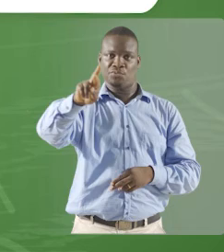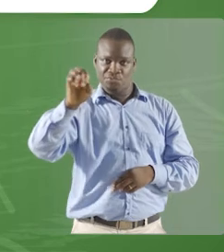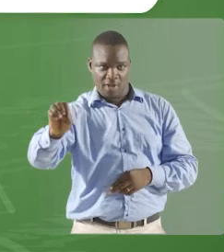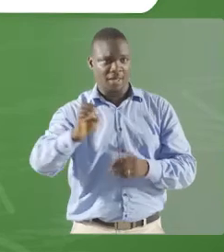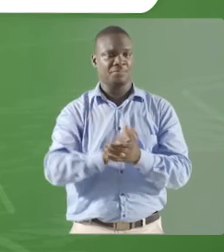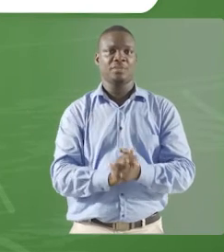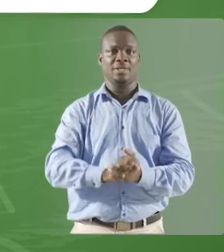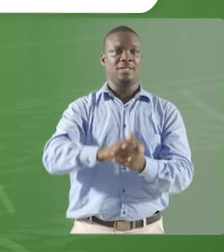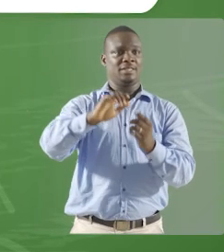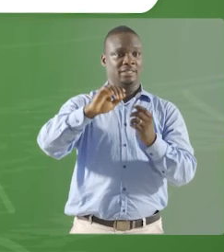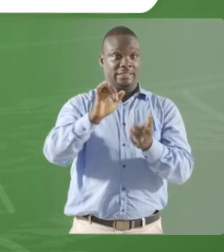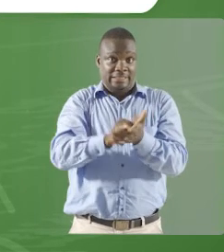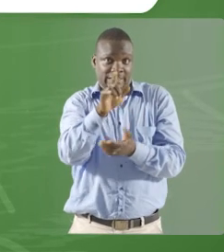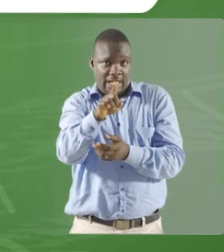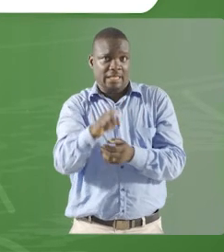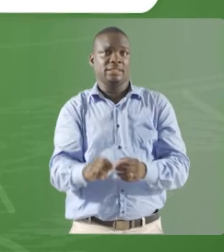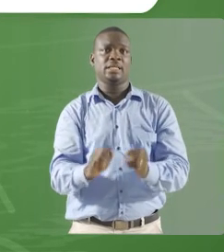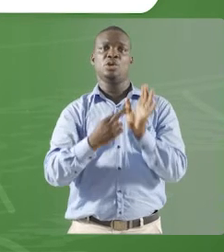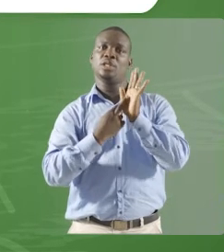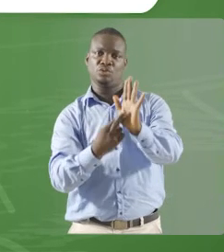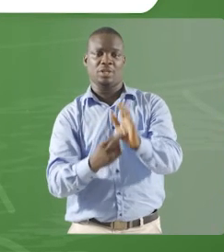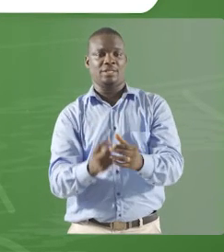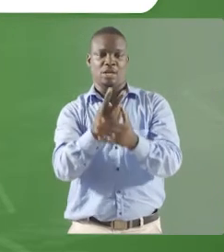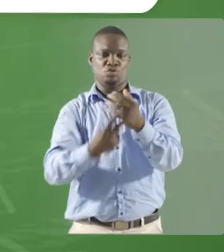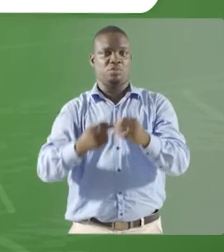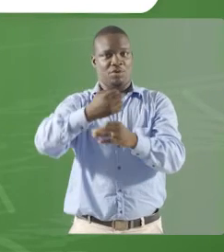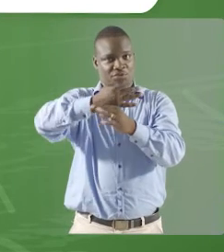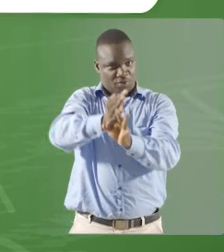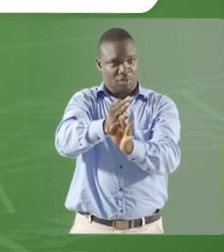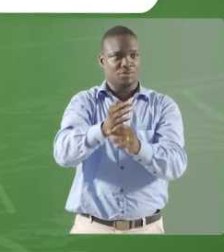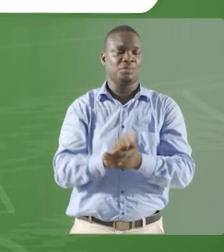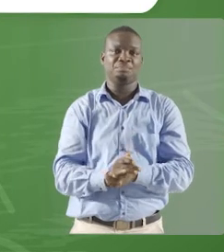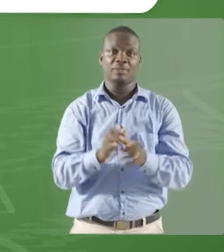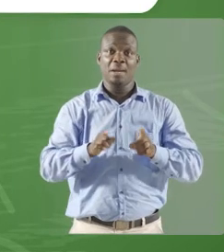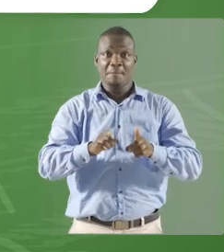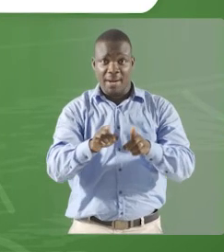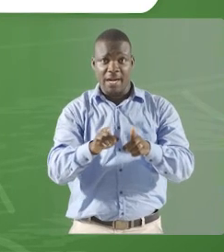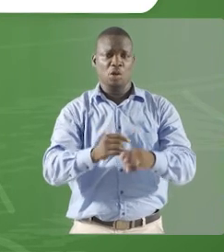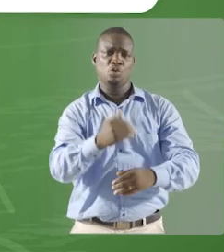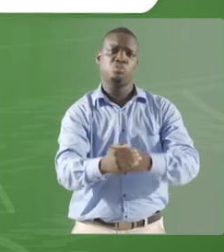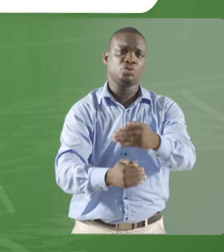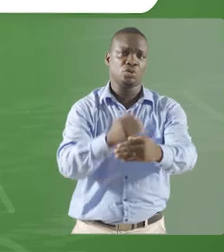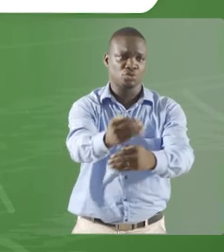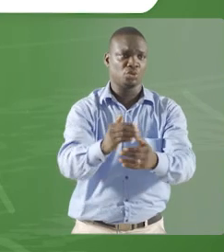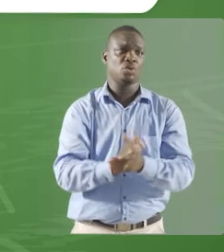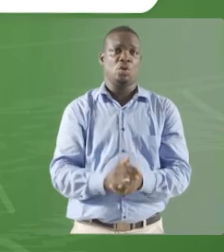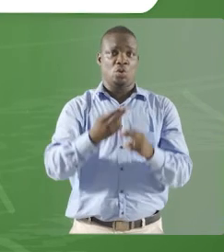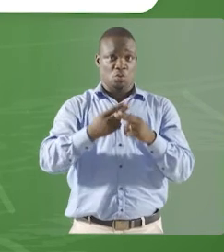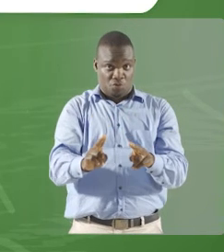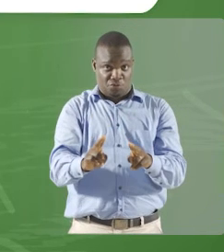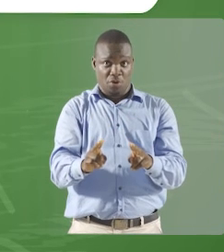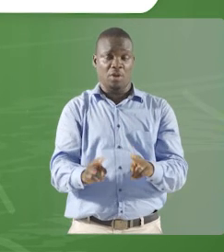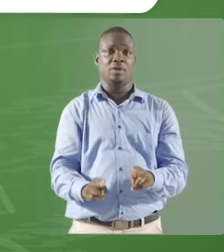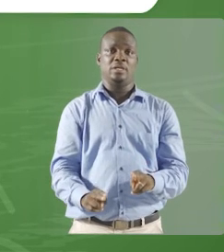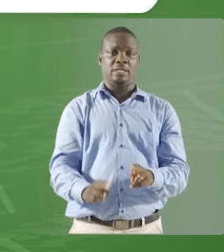le résultat de la double fécondation. Au cours du processus, l'ovule fécondé se transforme en